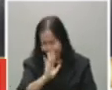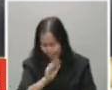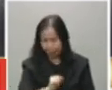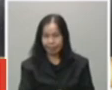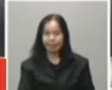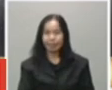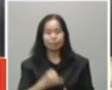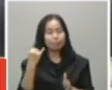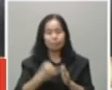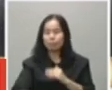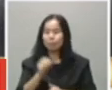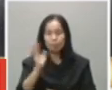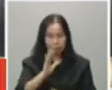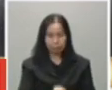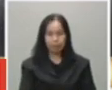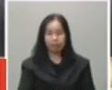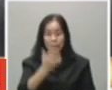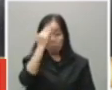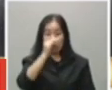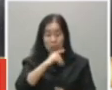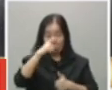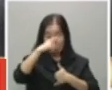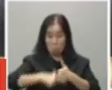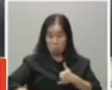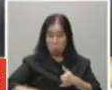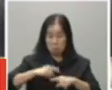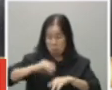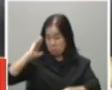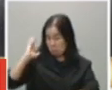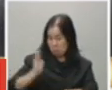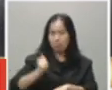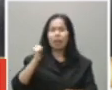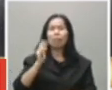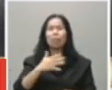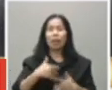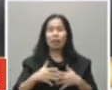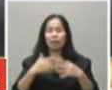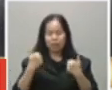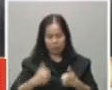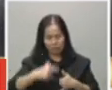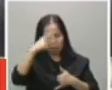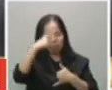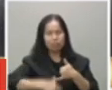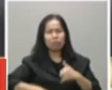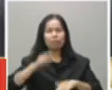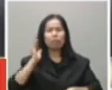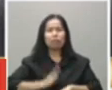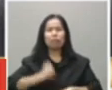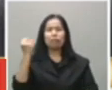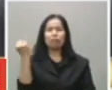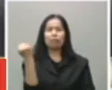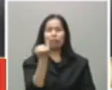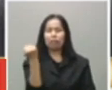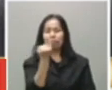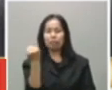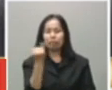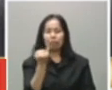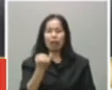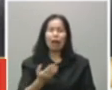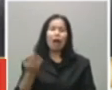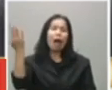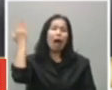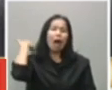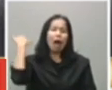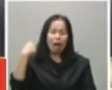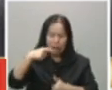ไม่ผิดเลยครับถ้าท่านเป็นยอดมนุษย์นะครับแต่พอดีท่านไม่ใช่ยอดมนุษย์ครับอดีตท่านเป็นแค่อดีตผู้บั